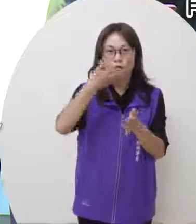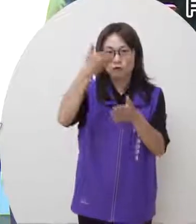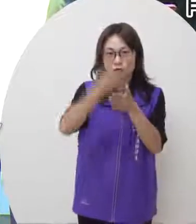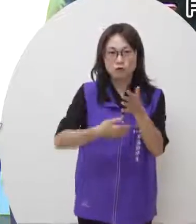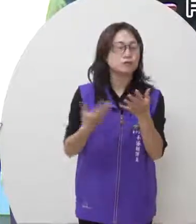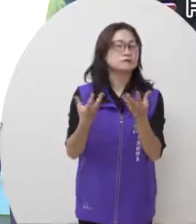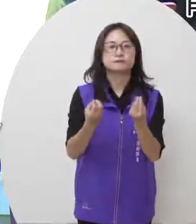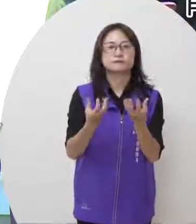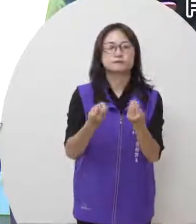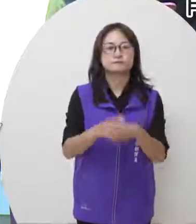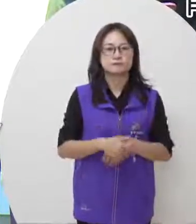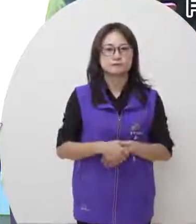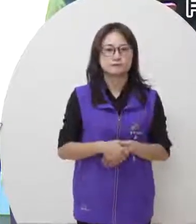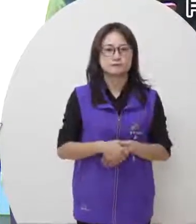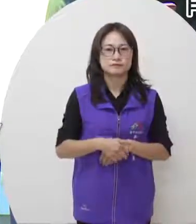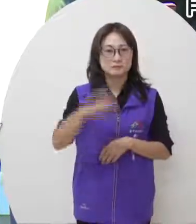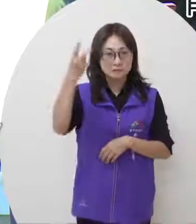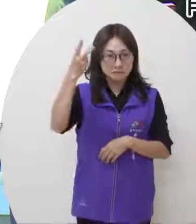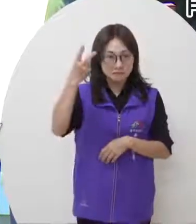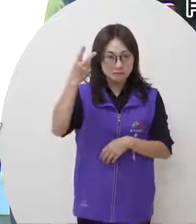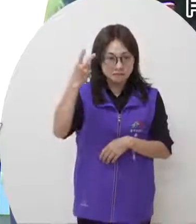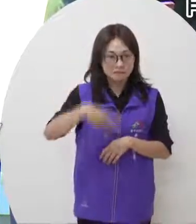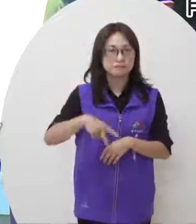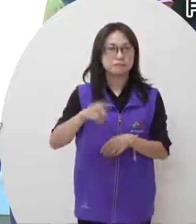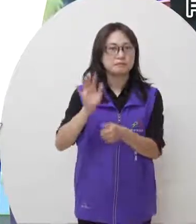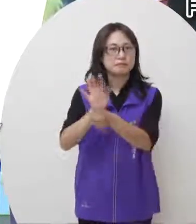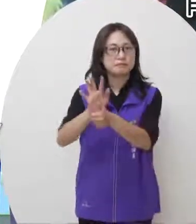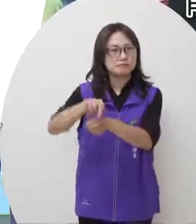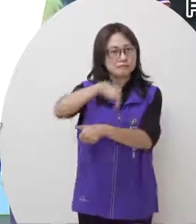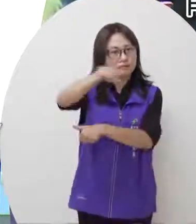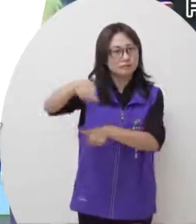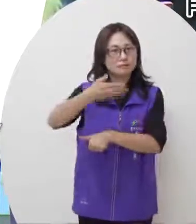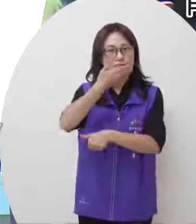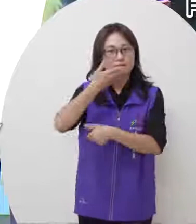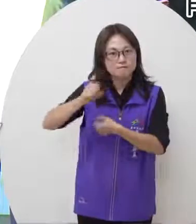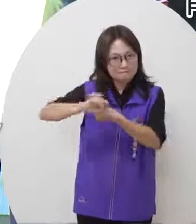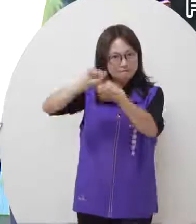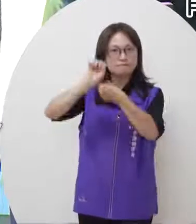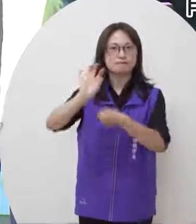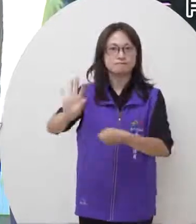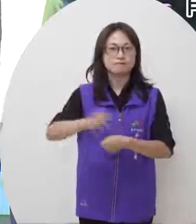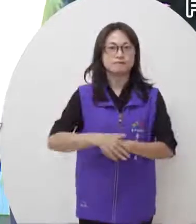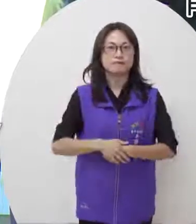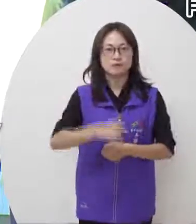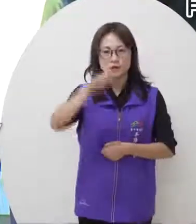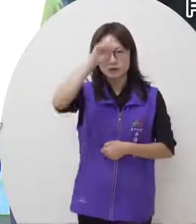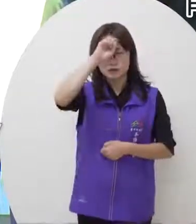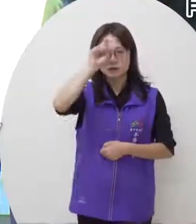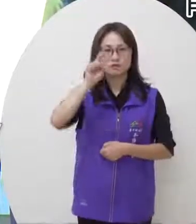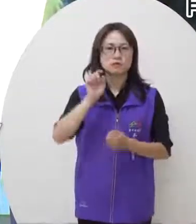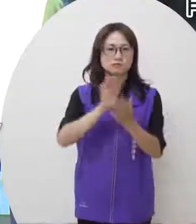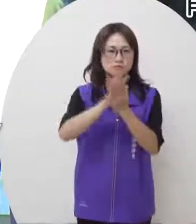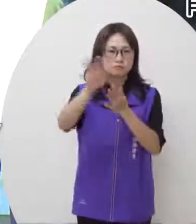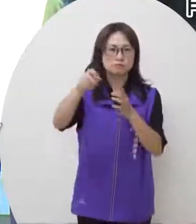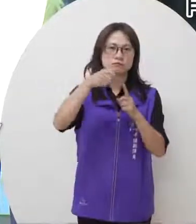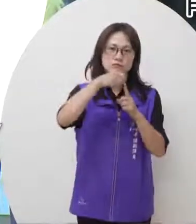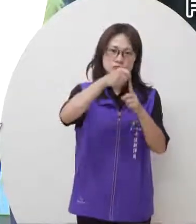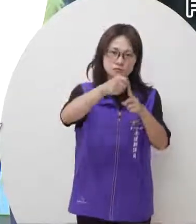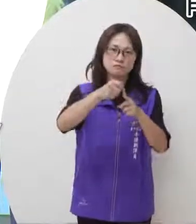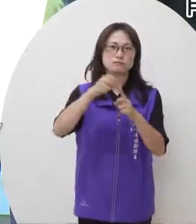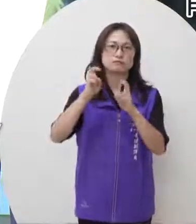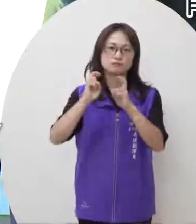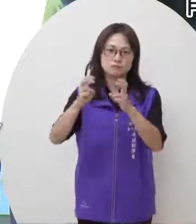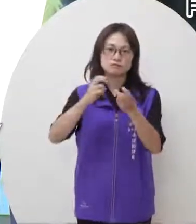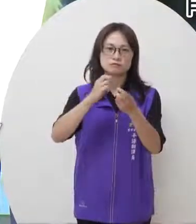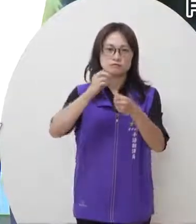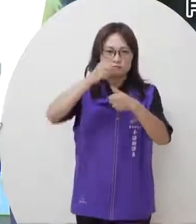的资源的利用更有效，后面我们针对大众运输路网的建构就会更有资源能够再去